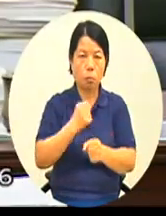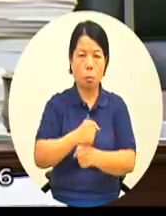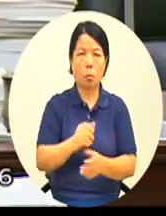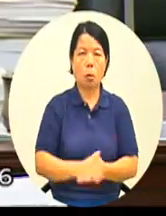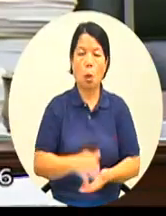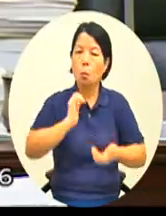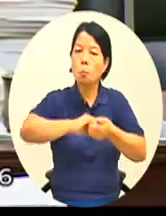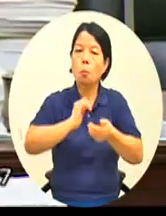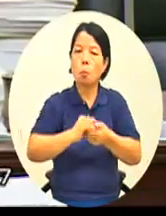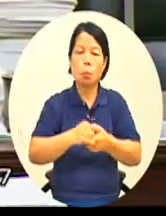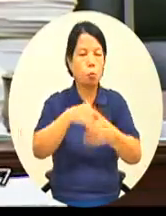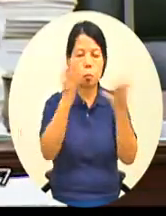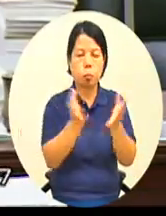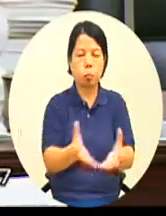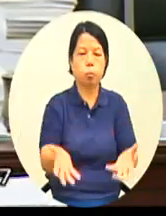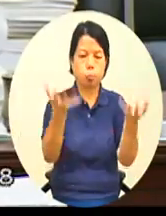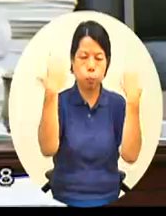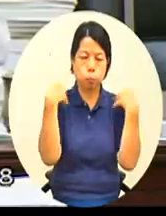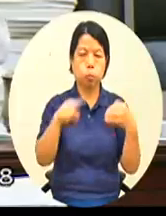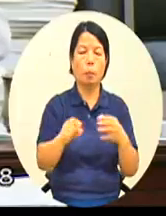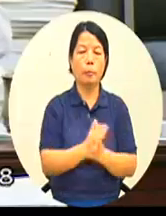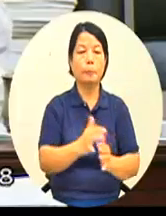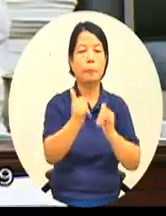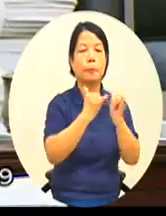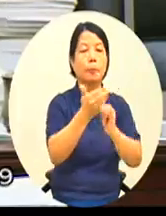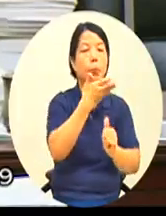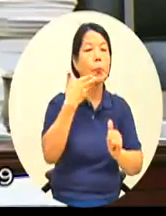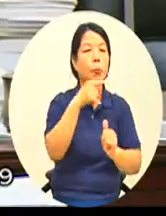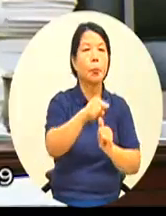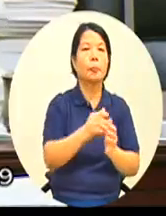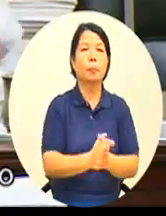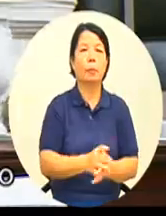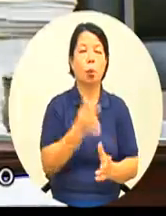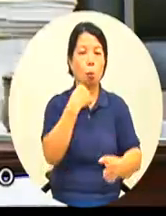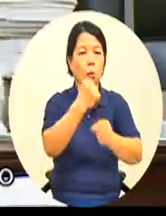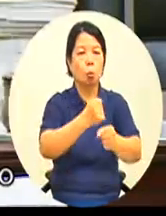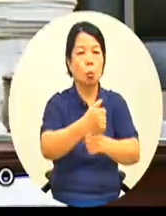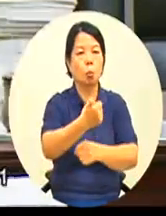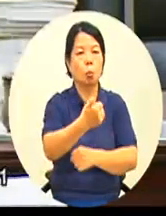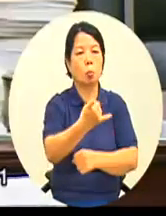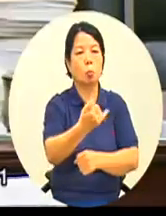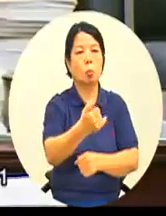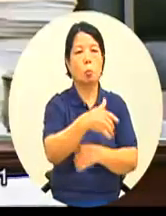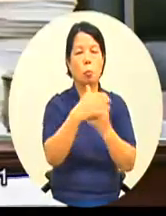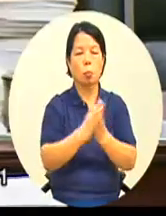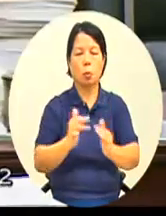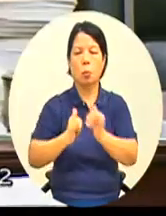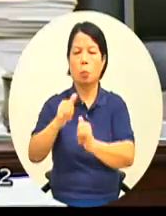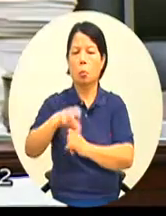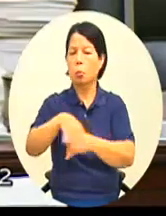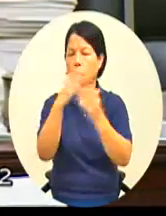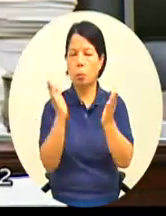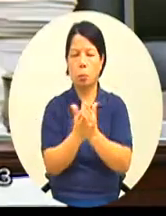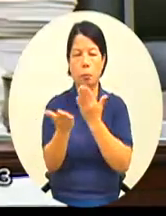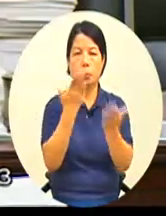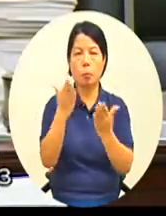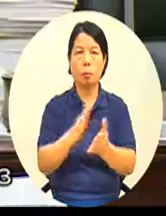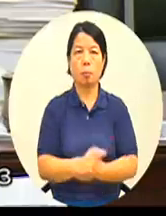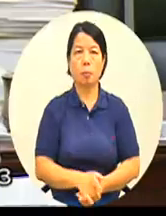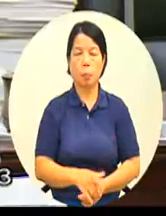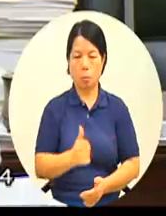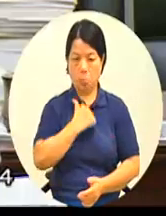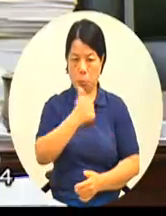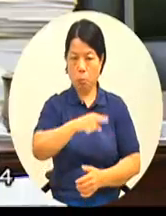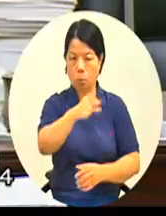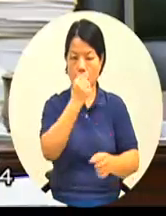定要自己做，民间优良的，我讲的就是跟资料好不好，社会局都一清二楚，哪一个真的是在做的